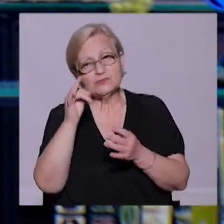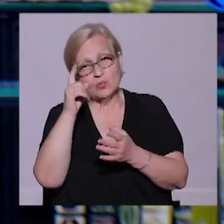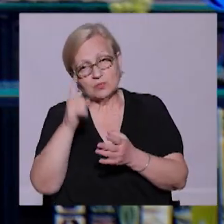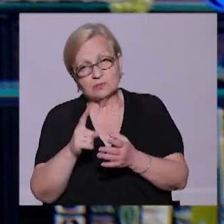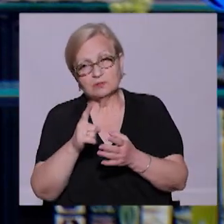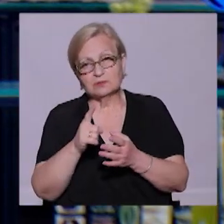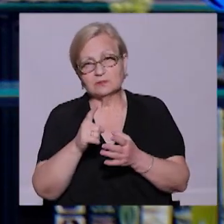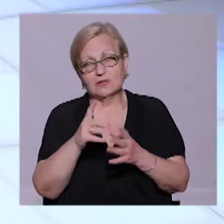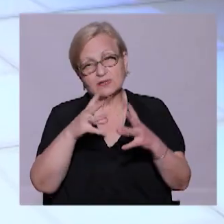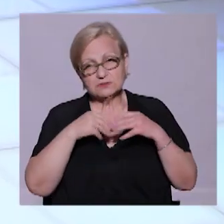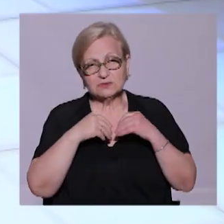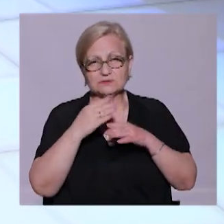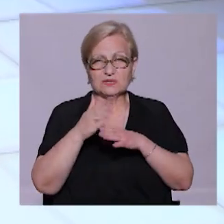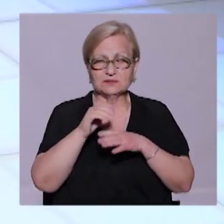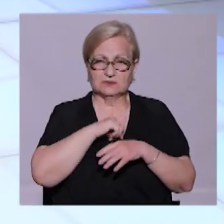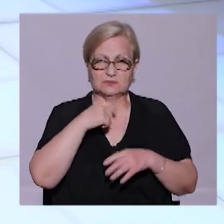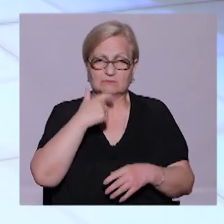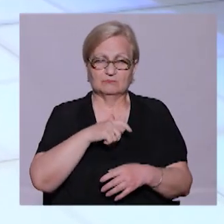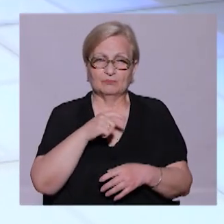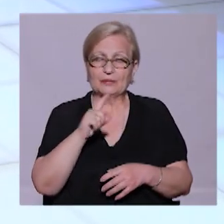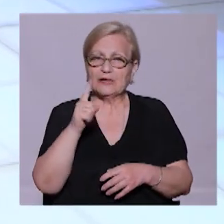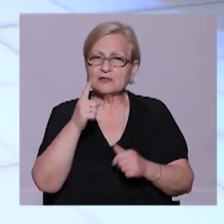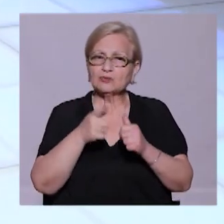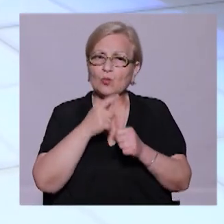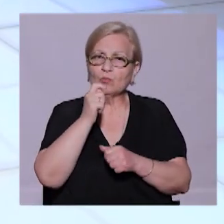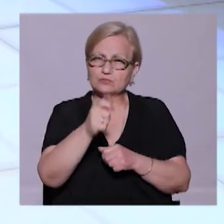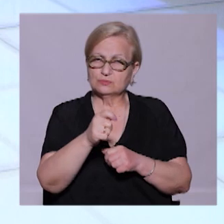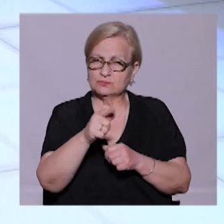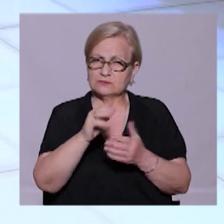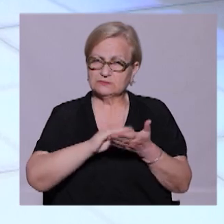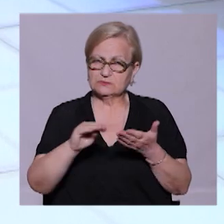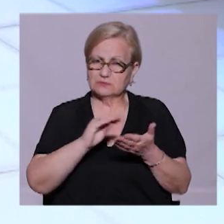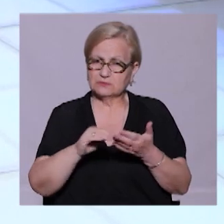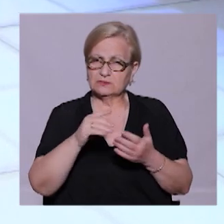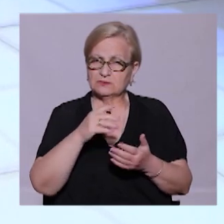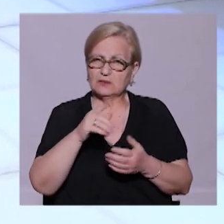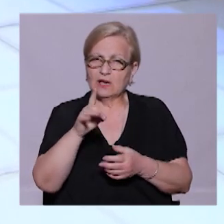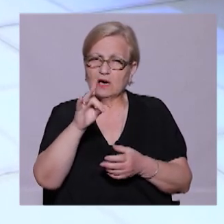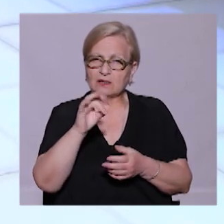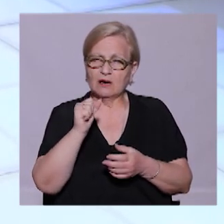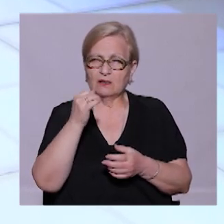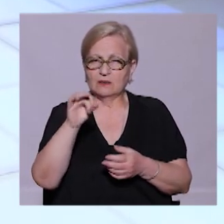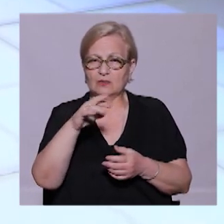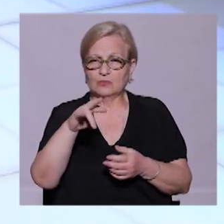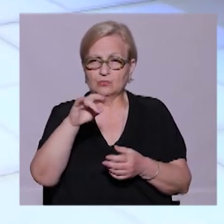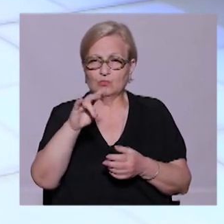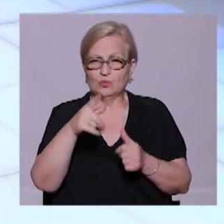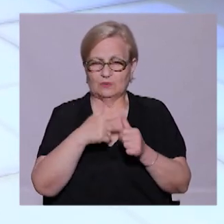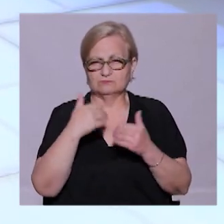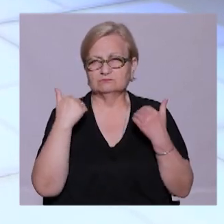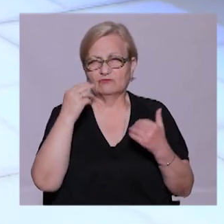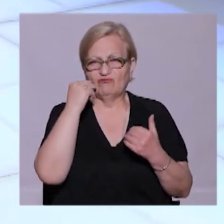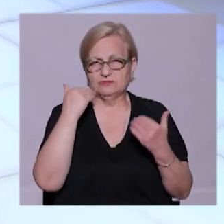და ცალ-ცალკეც, და რატომ უწოდა მას რაინდული რომანი საკუთრივ გამსახურდია. ახლა